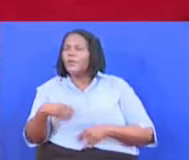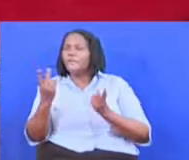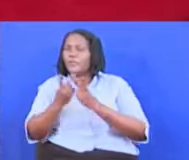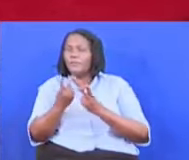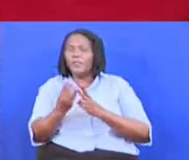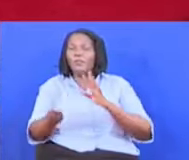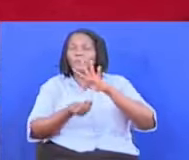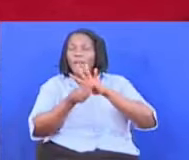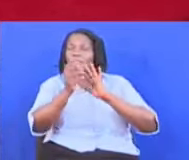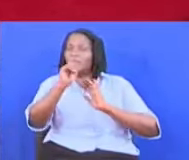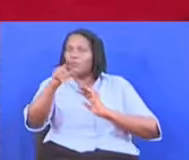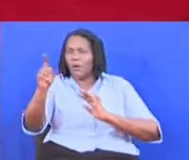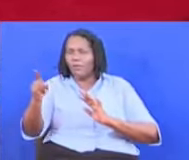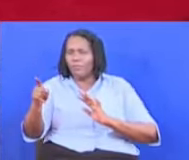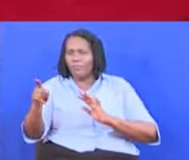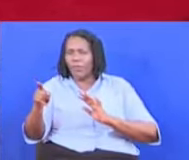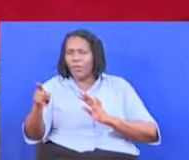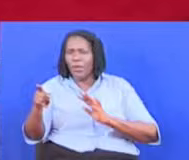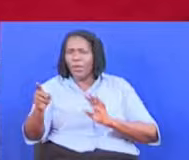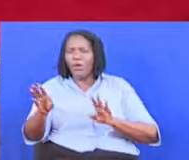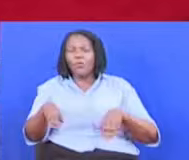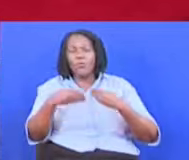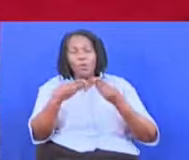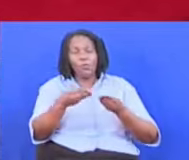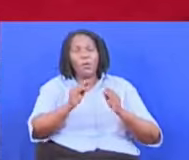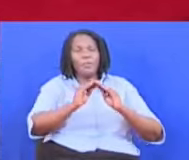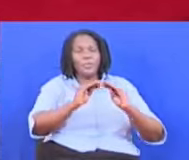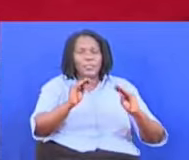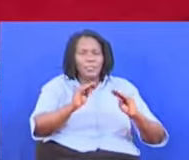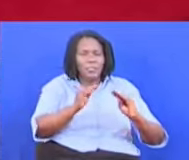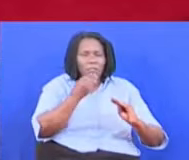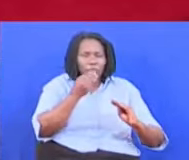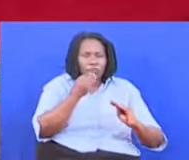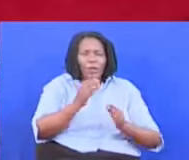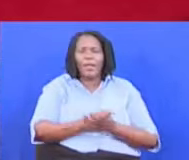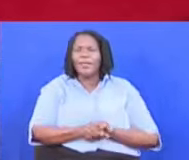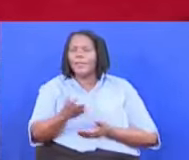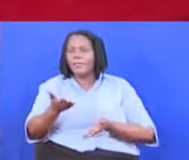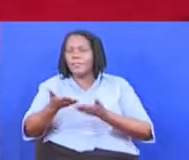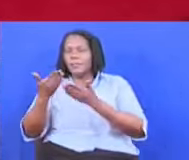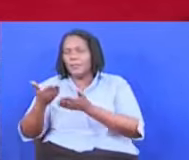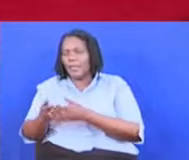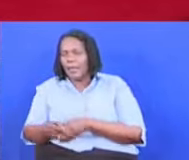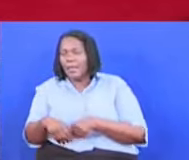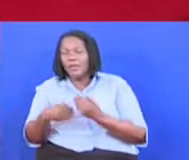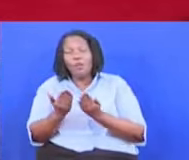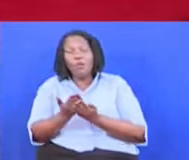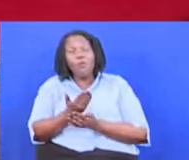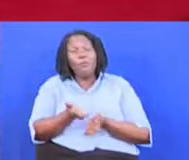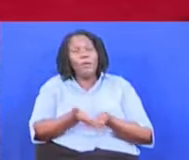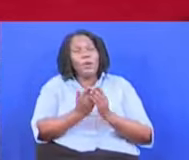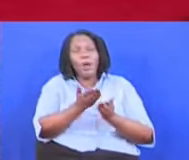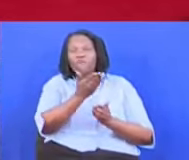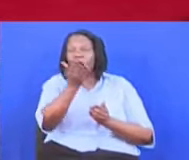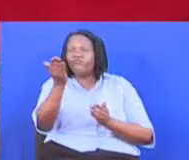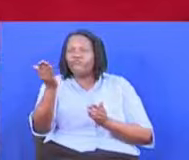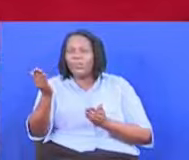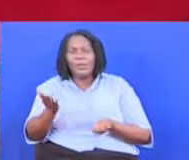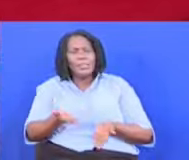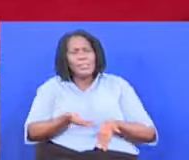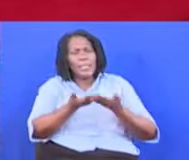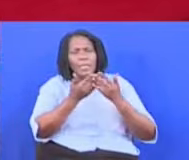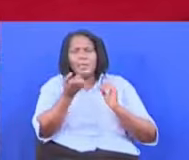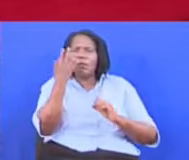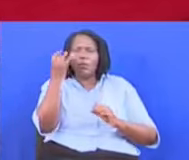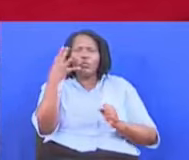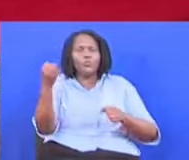ambao wanajitokeza kuwapelekea chakula, kutoa misaada, na mimi nitoe rai kwa Watanzania kujitokeza kuwasaidia